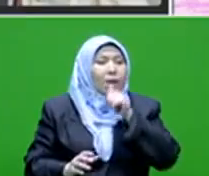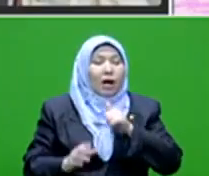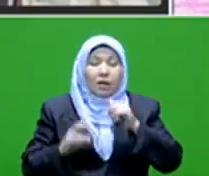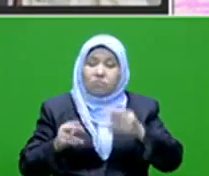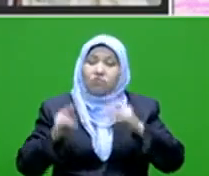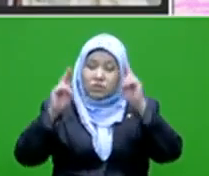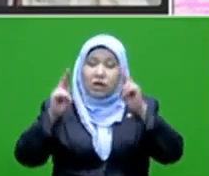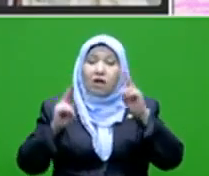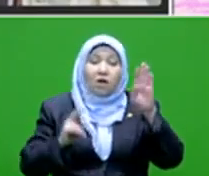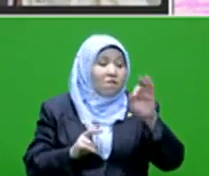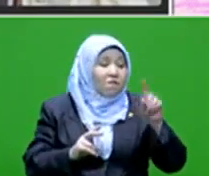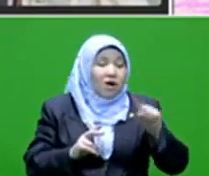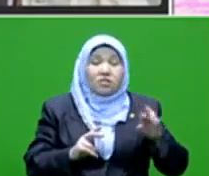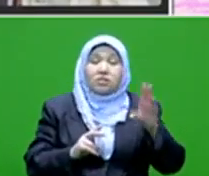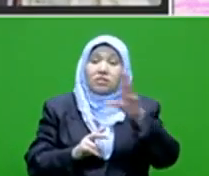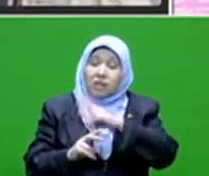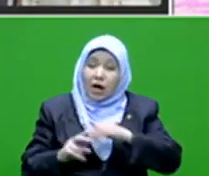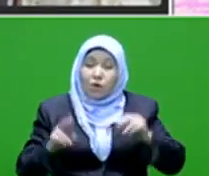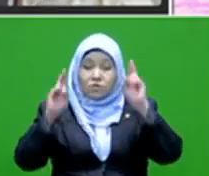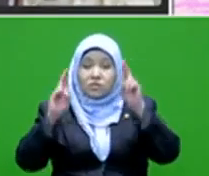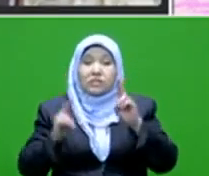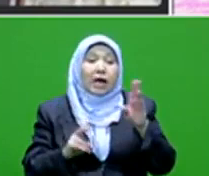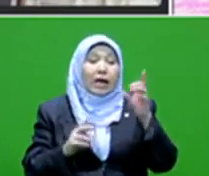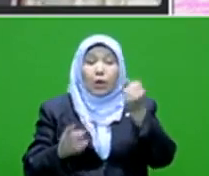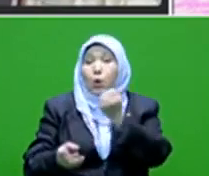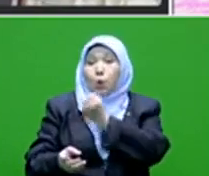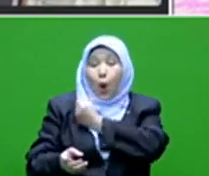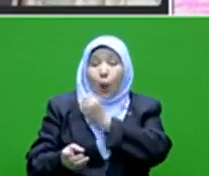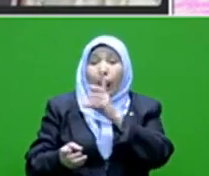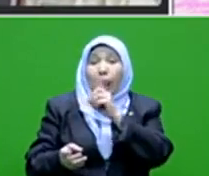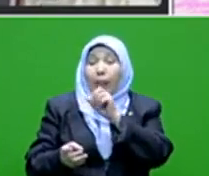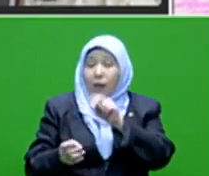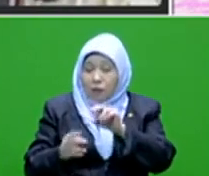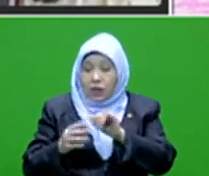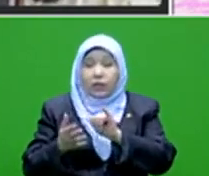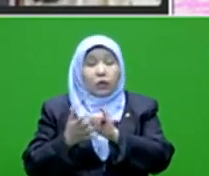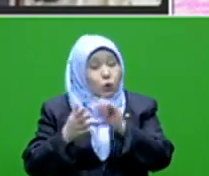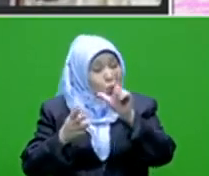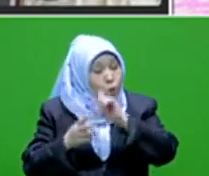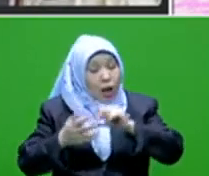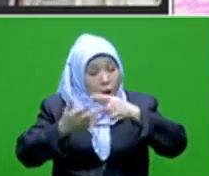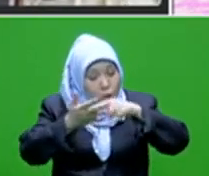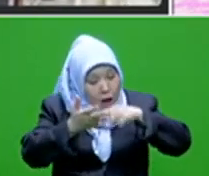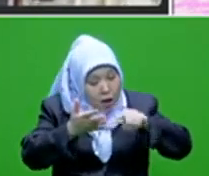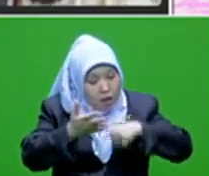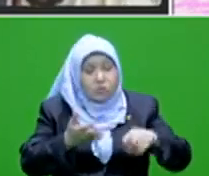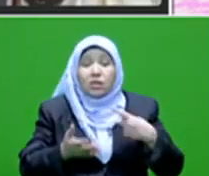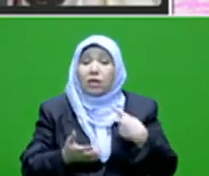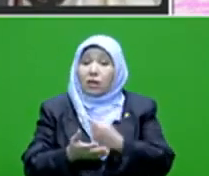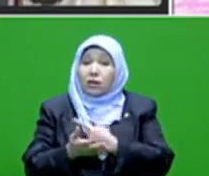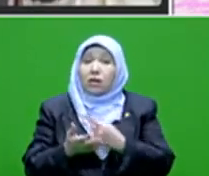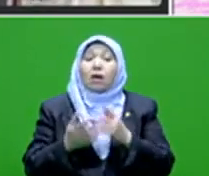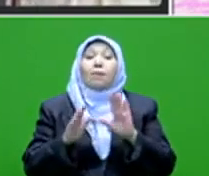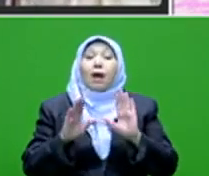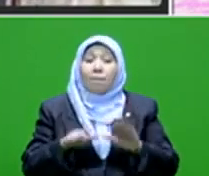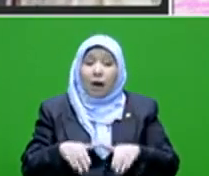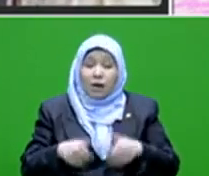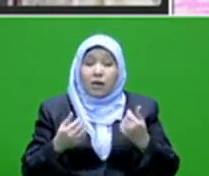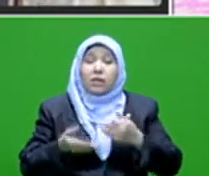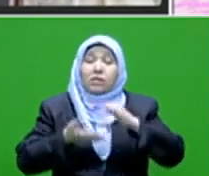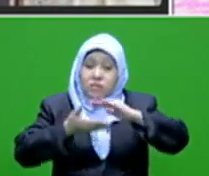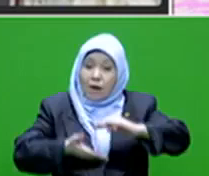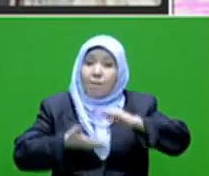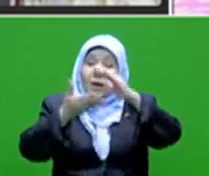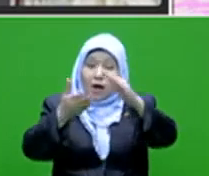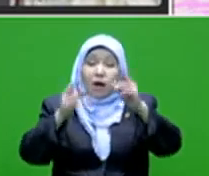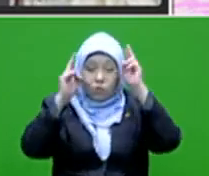dan Ustaz Don. InsyaAllah, terima kasih Ustaz Tirmizi. Itulah ulang kaji kita sebagaimana yang disampaikan oleh Ustaz